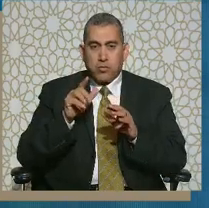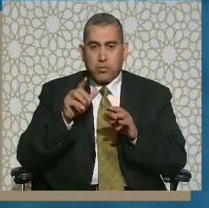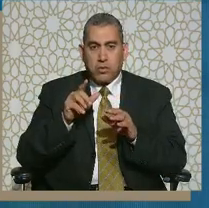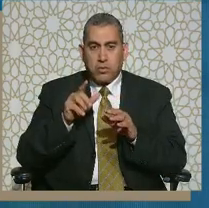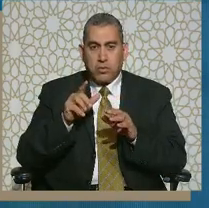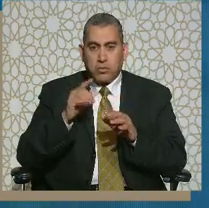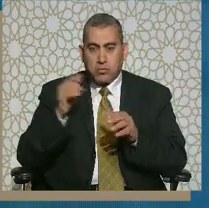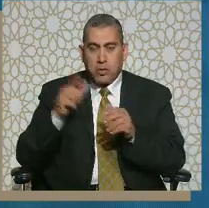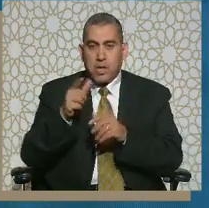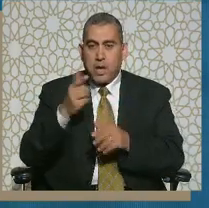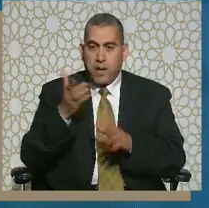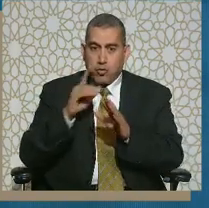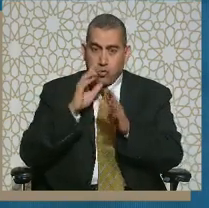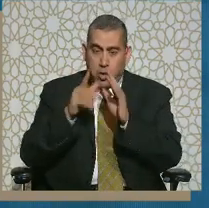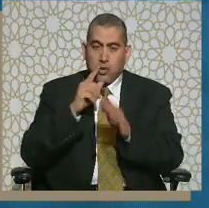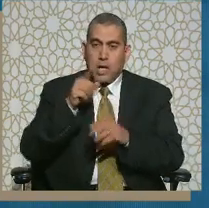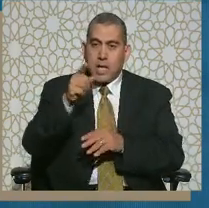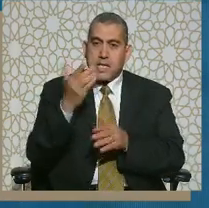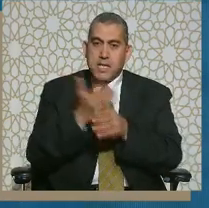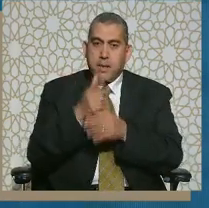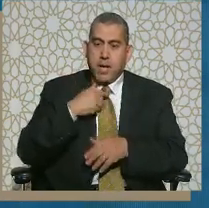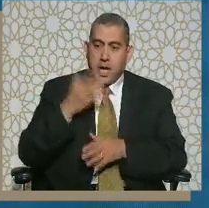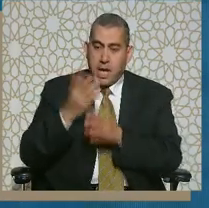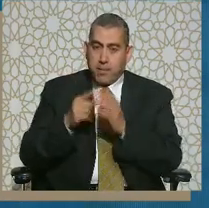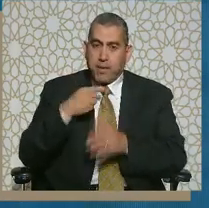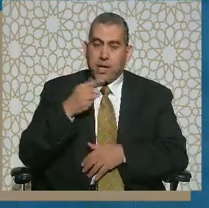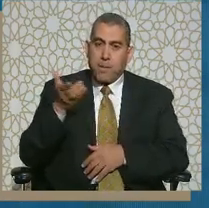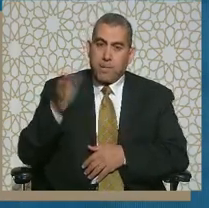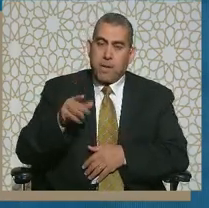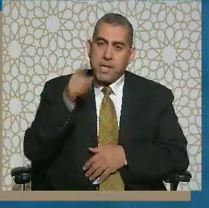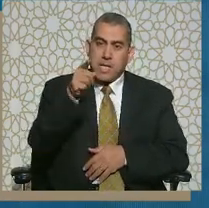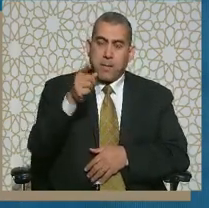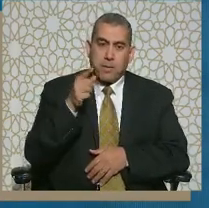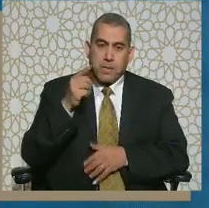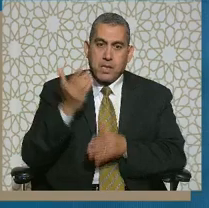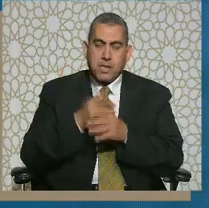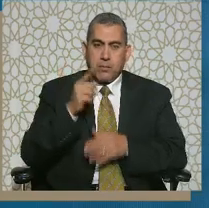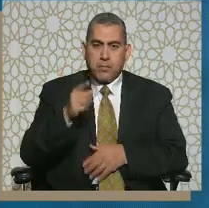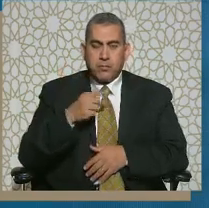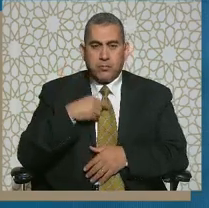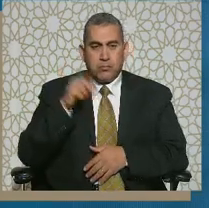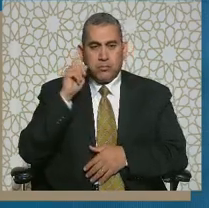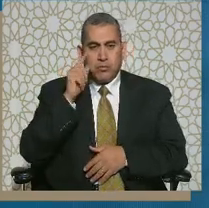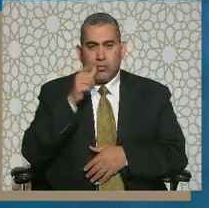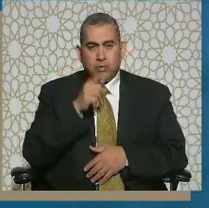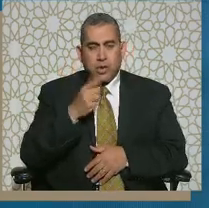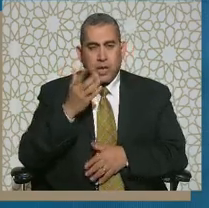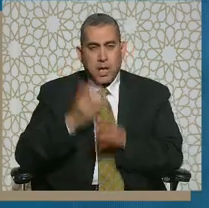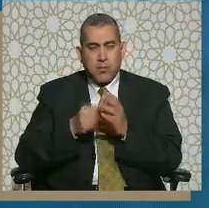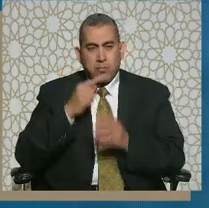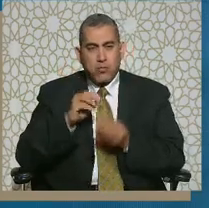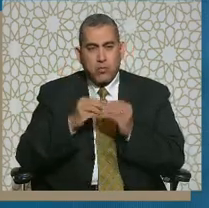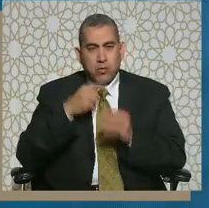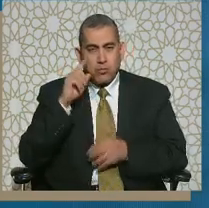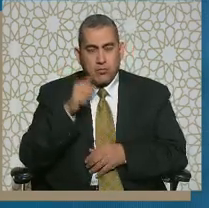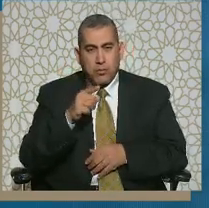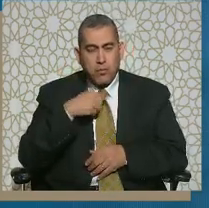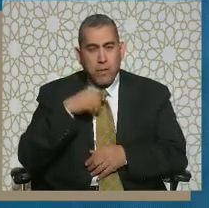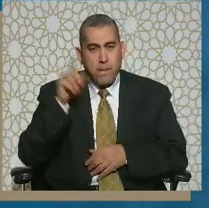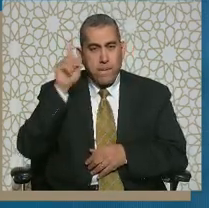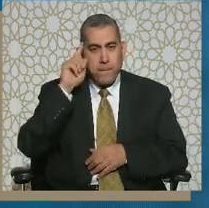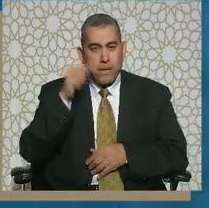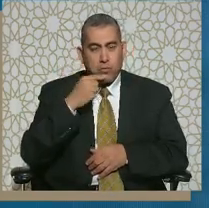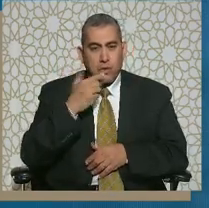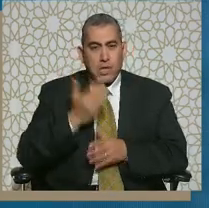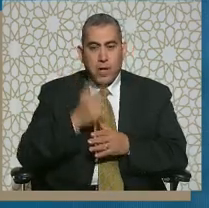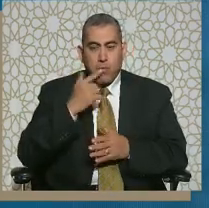له انت السبب انت بسبب دم ابني عليك ودم ابني ليه يعني ليه دم ابني ليه ماعرفش هي شايله لنا